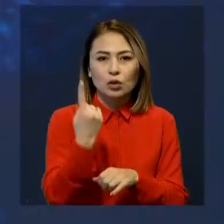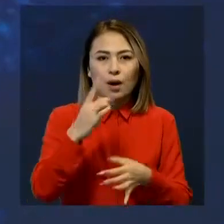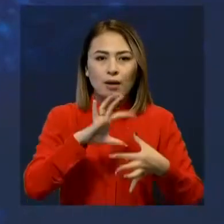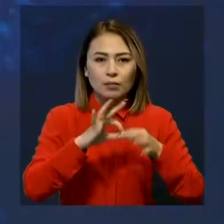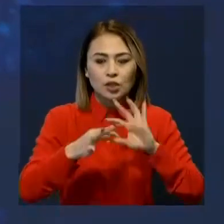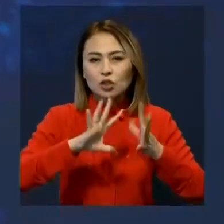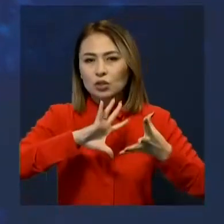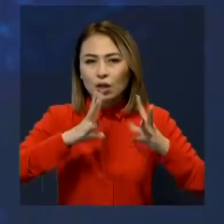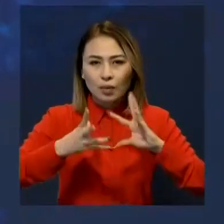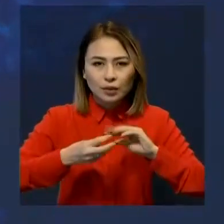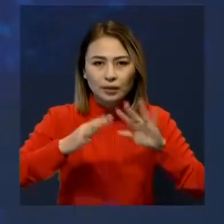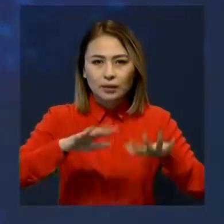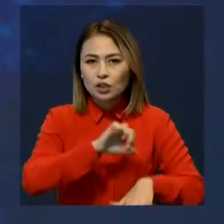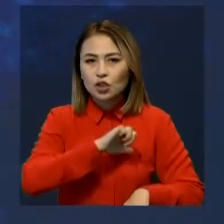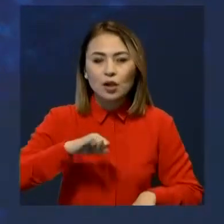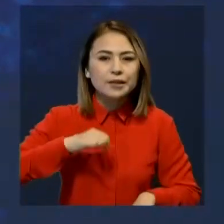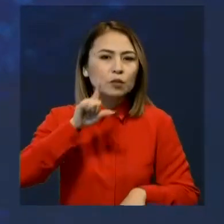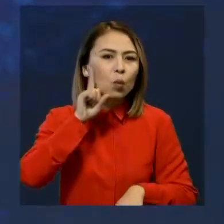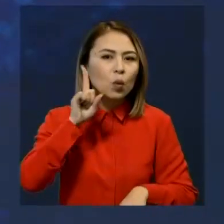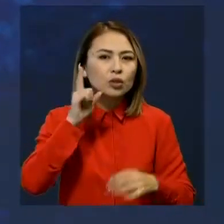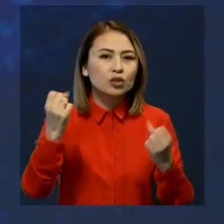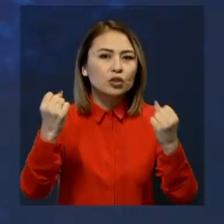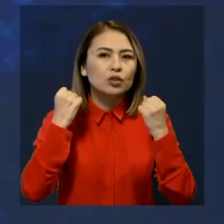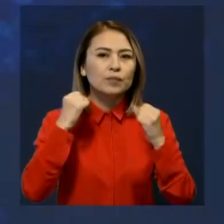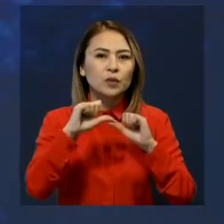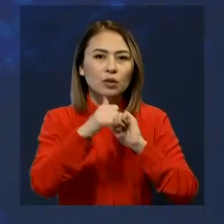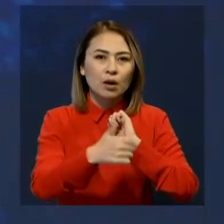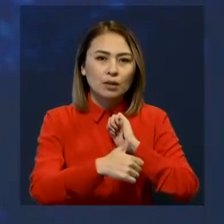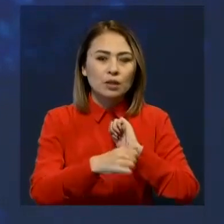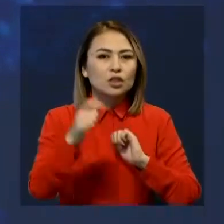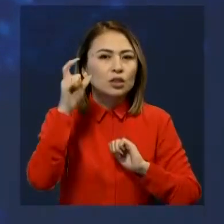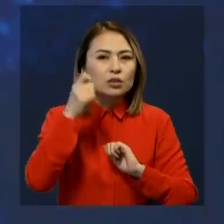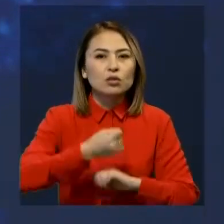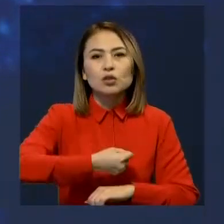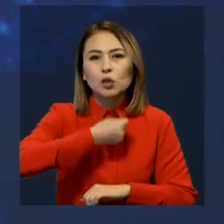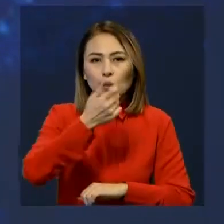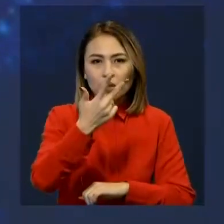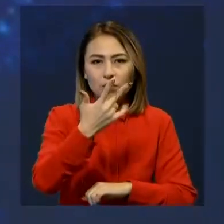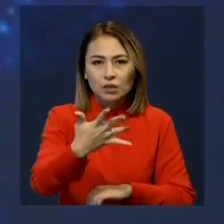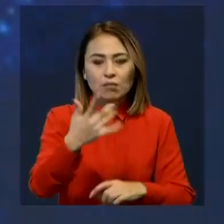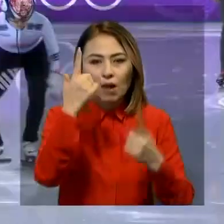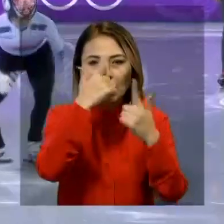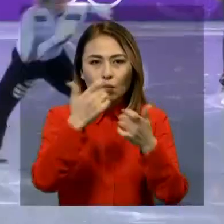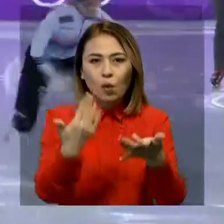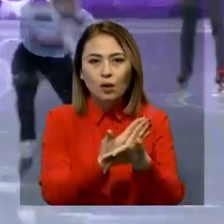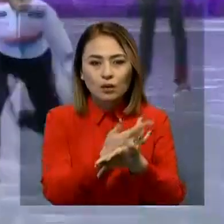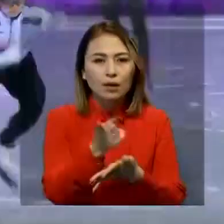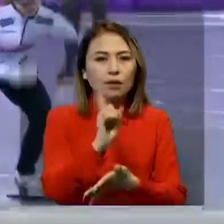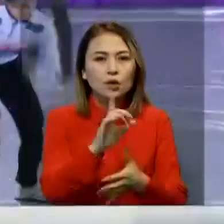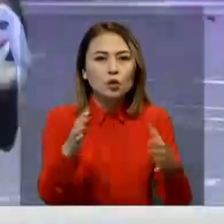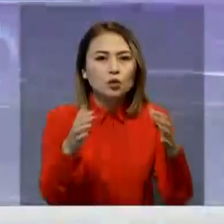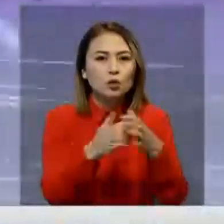тұңғыш олимпиада. Жалпы құрамдағы ең жас спортшы 16-да болса, жасы ең үлкені 35-те. Мәлім болғандай,